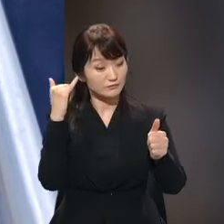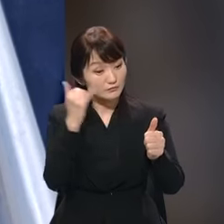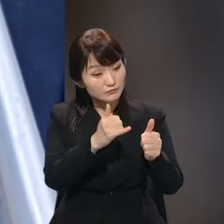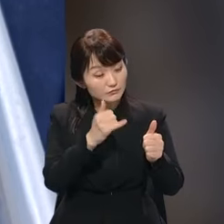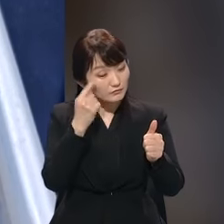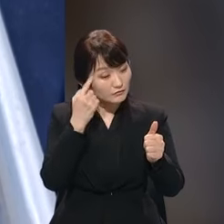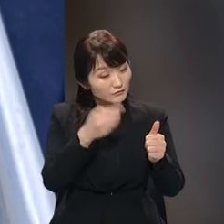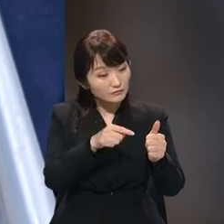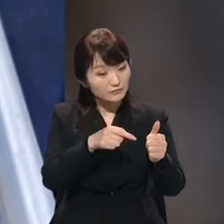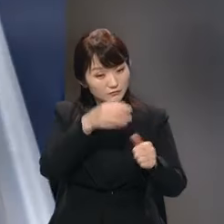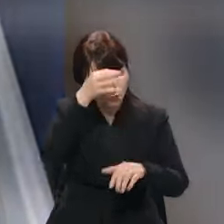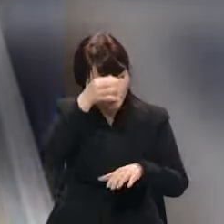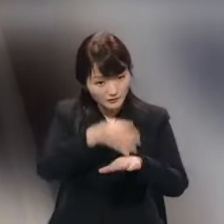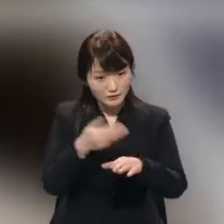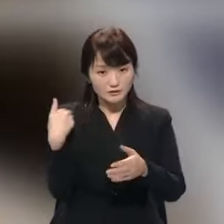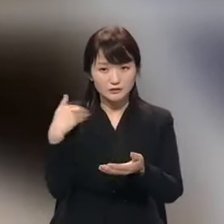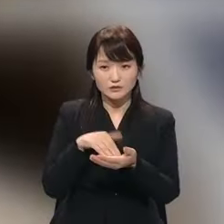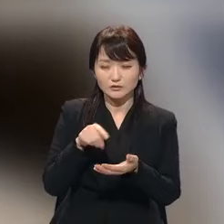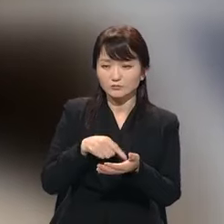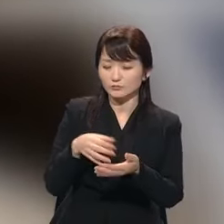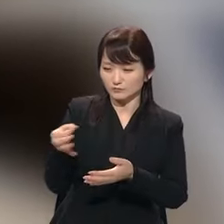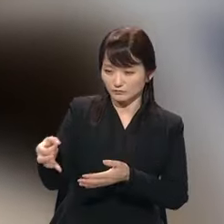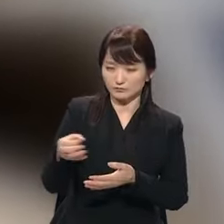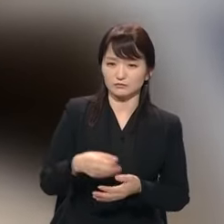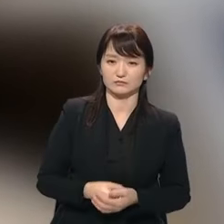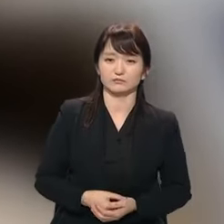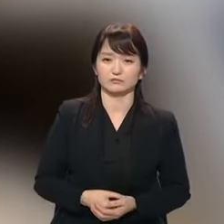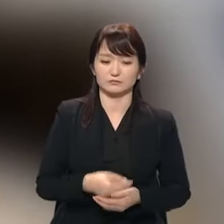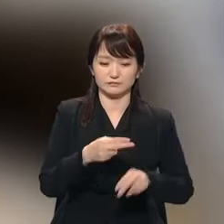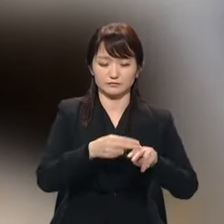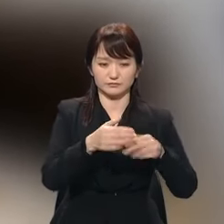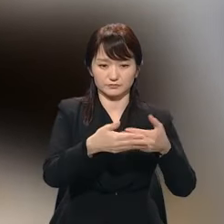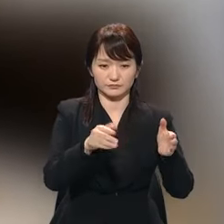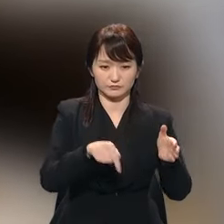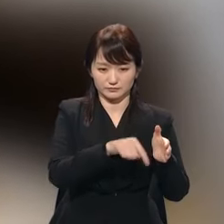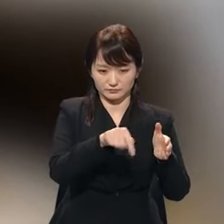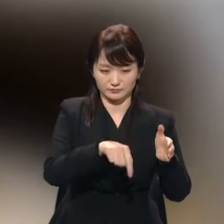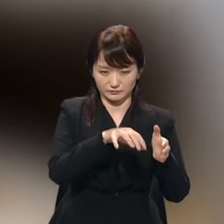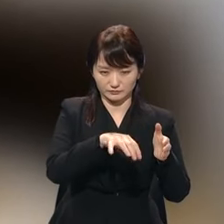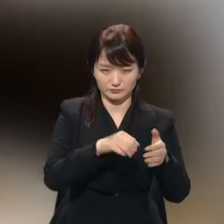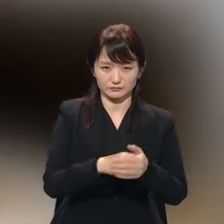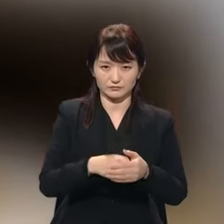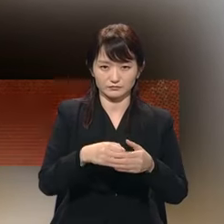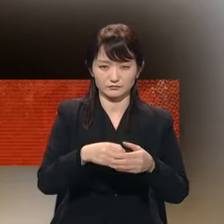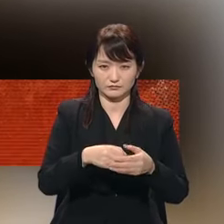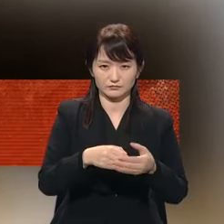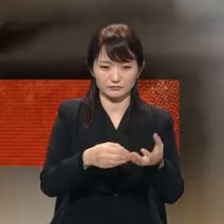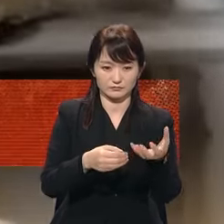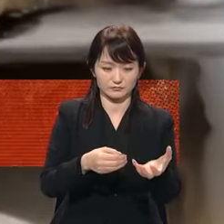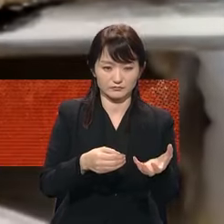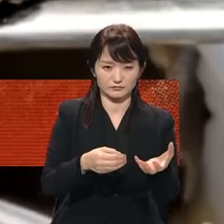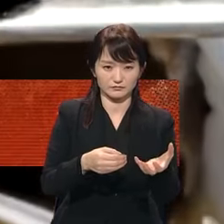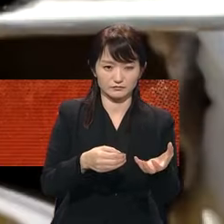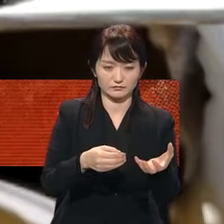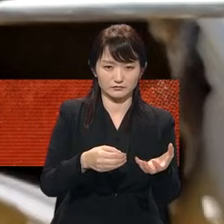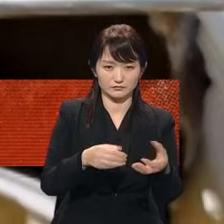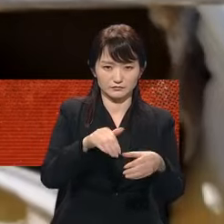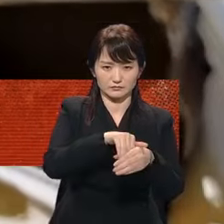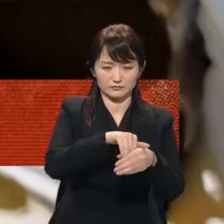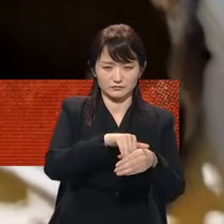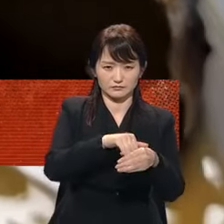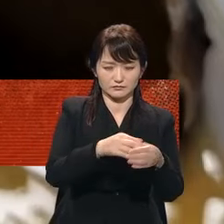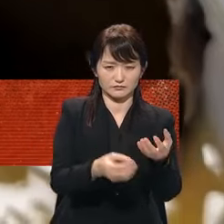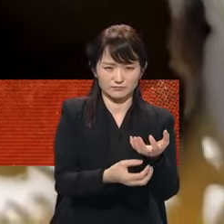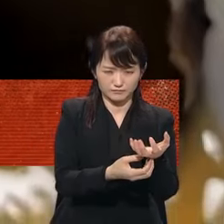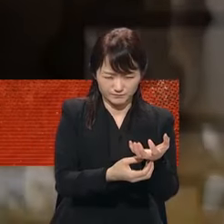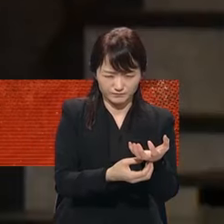아, 사과드렸고 환불 처리해 줬다. 그래서 주방에서 뚝배기에 된장찌개를 끓여서 옮겨 담다가 깨져서